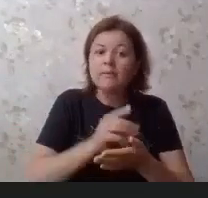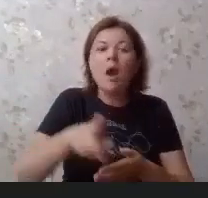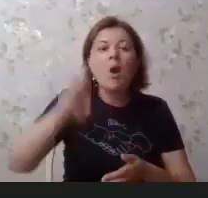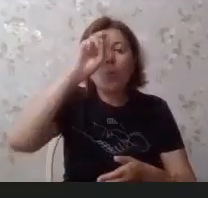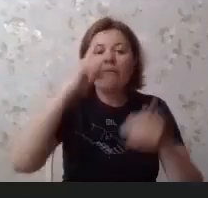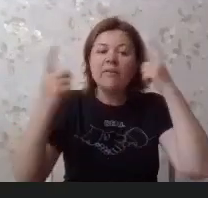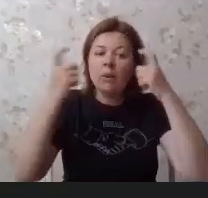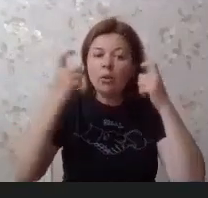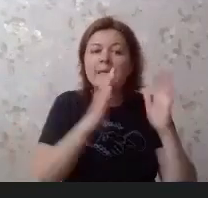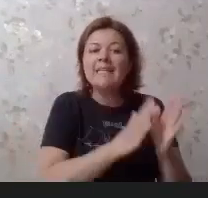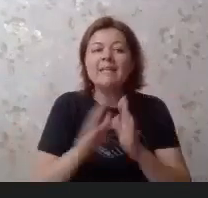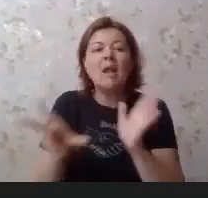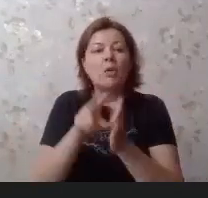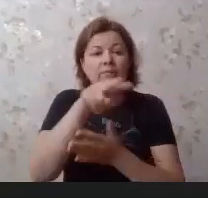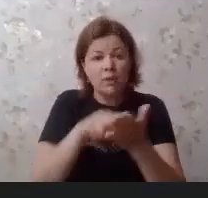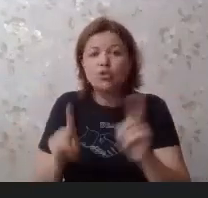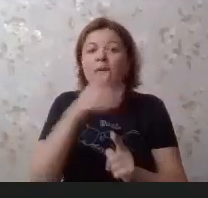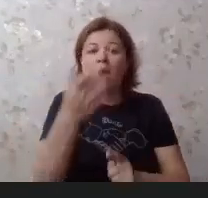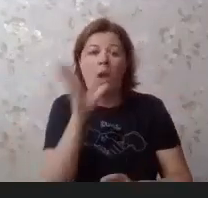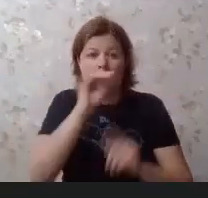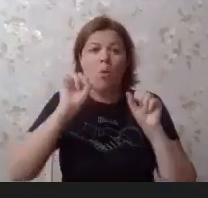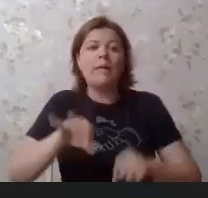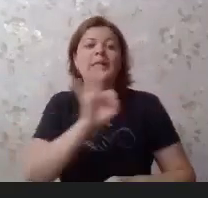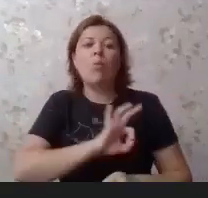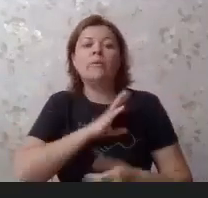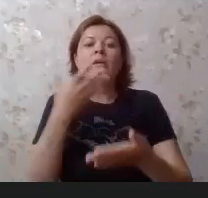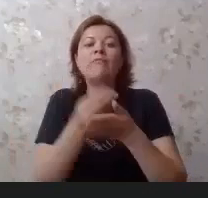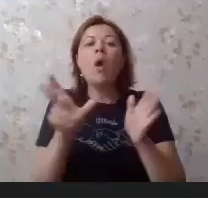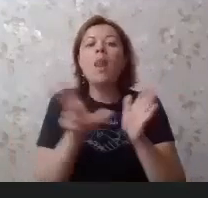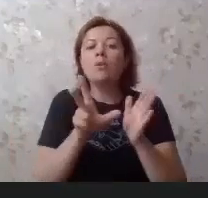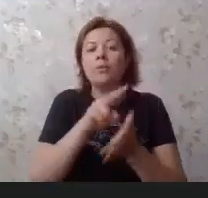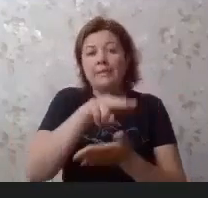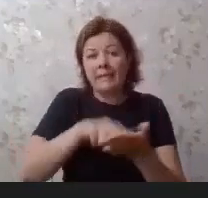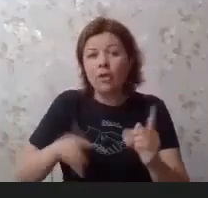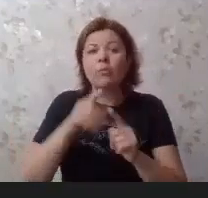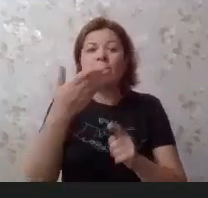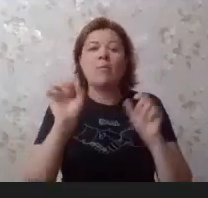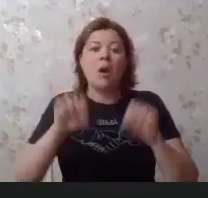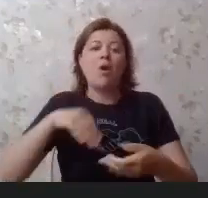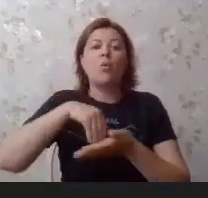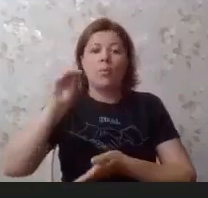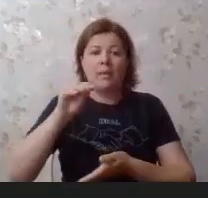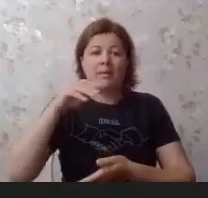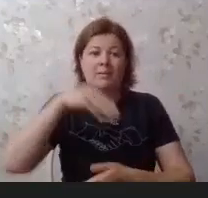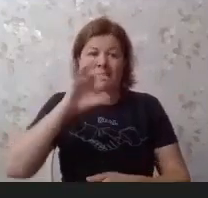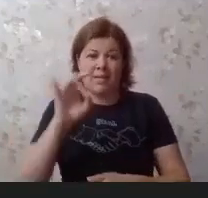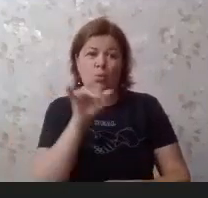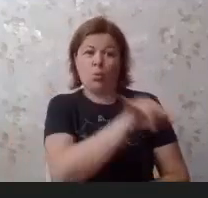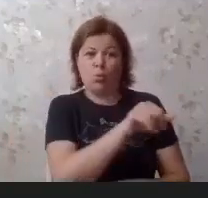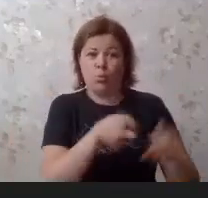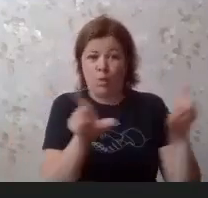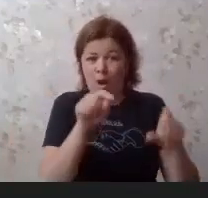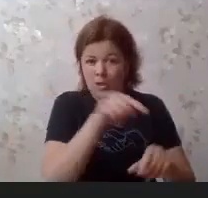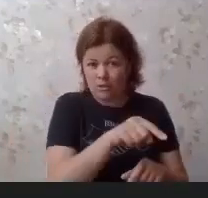сможете ли вы использовать свой электронный сертификат для того, чтобы приобрести ТСР, прежде чем туда